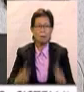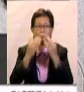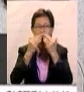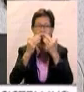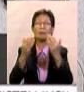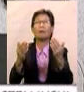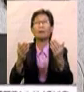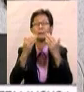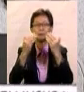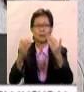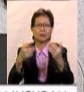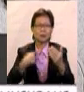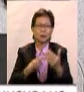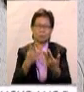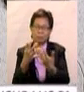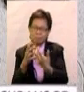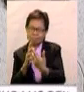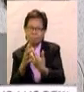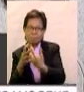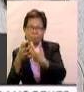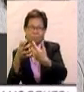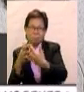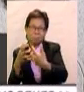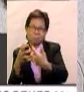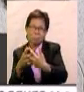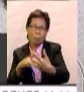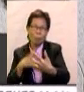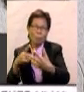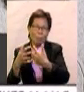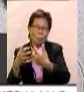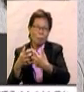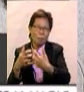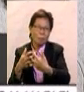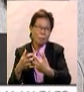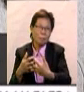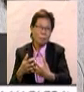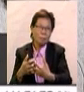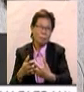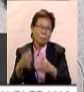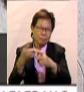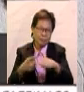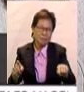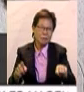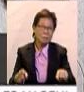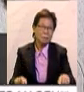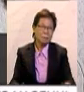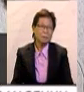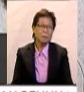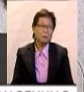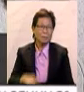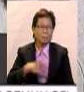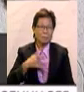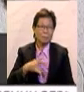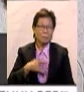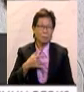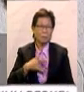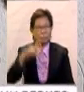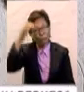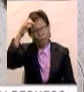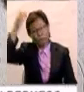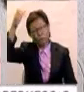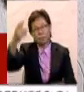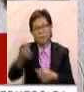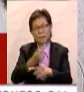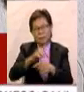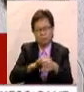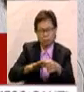akan boleh adapt dengan cara latihan dia sebab latihan Tracy berbeza. Sebab saya rasa dari konsep latihan sepenuh